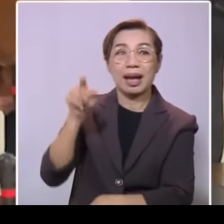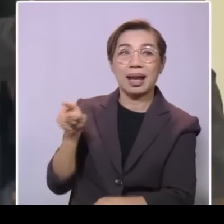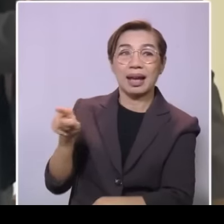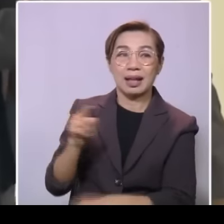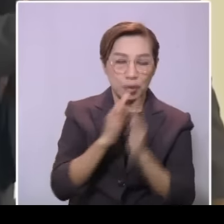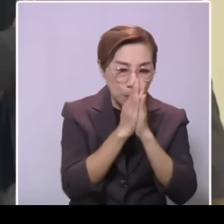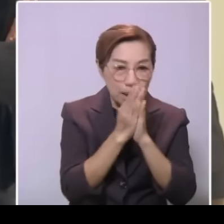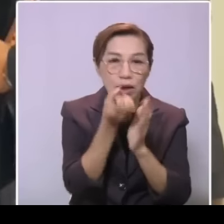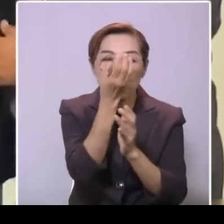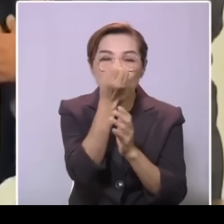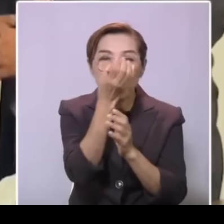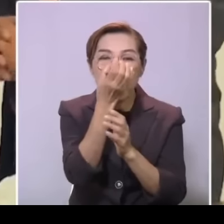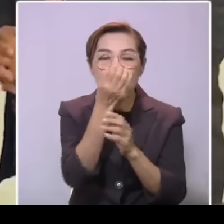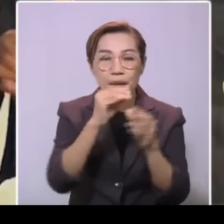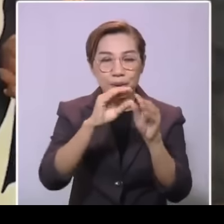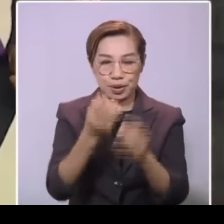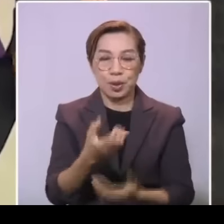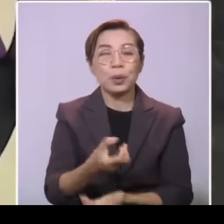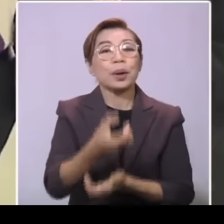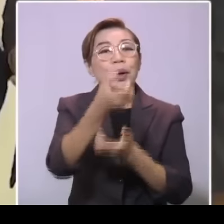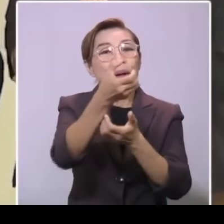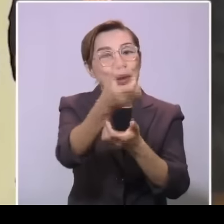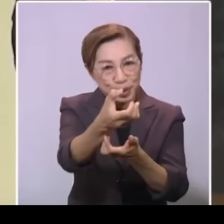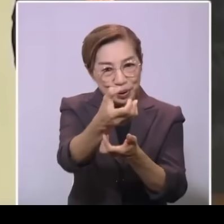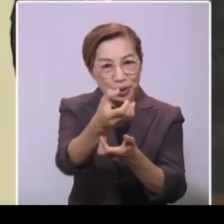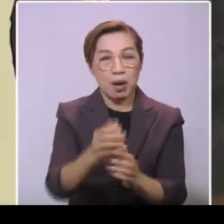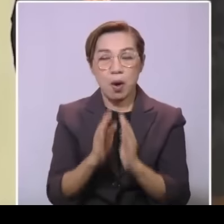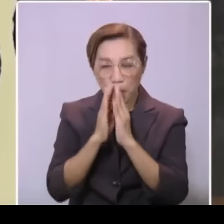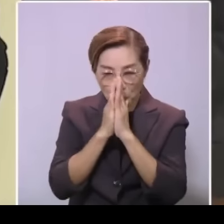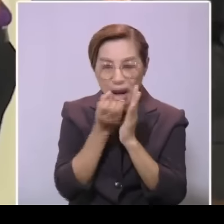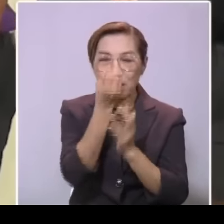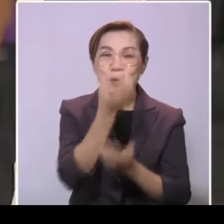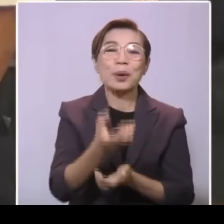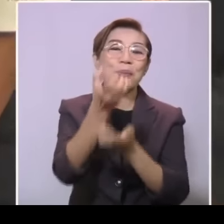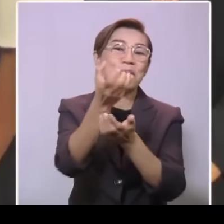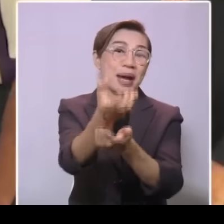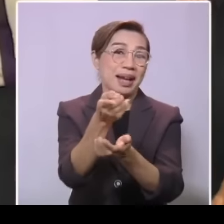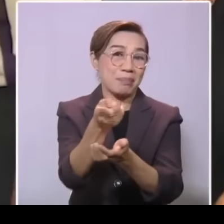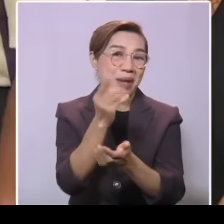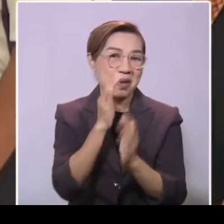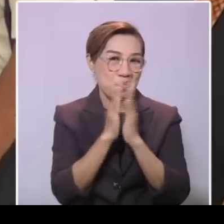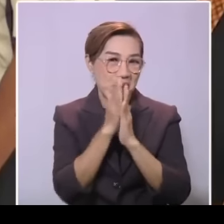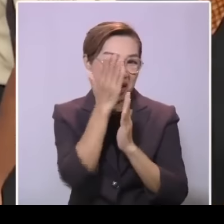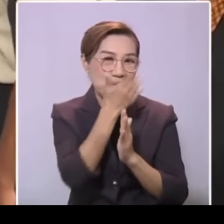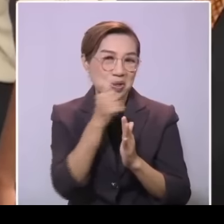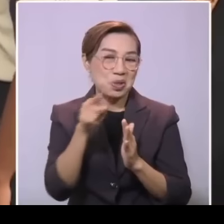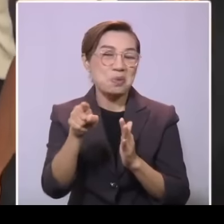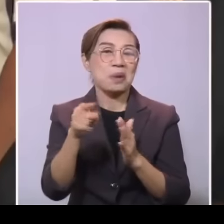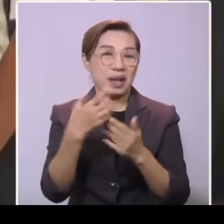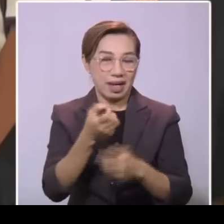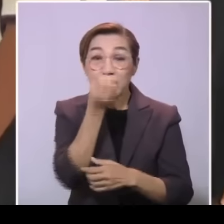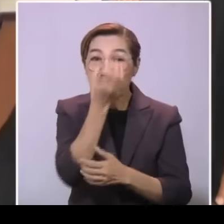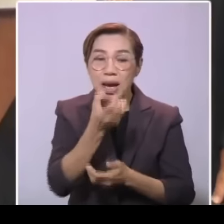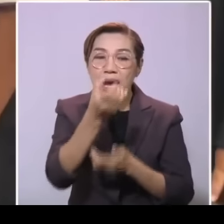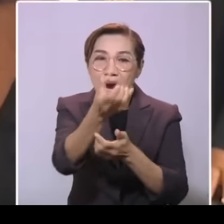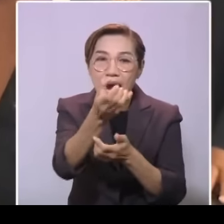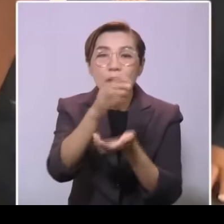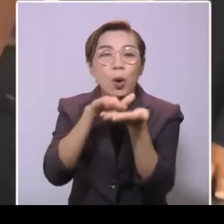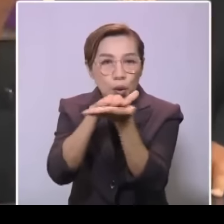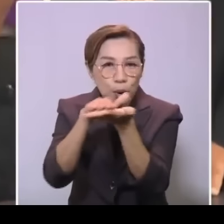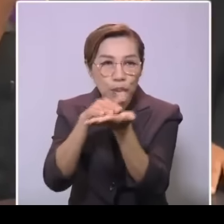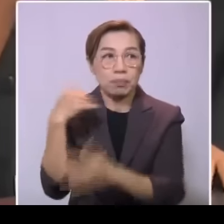มีช่อดอกไม้มาหนึ่งช่อน ะฮ ะยกมือไหว้สวยเลยนะครับแล้วก็ขอโทษขอโพยกันนะพร้อมกับมอบช่